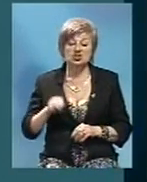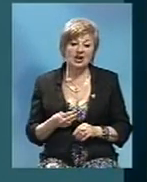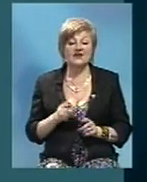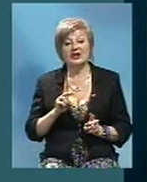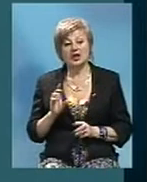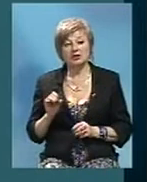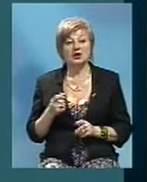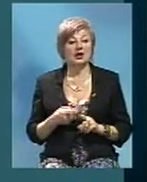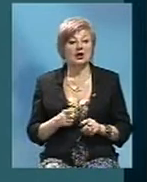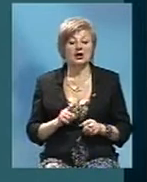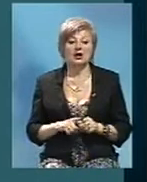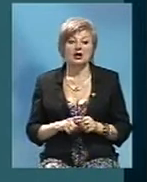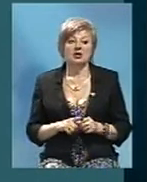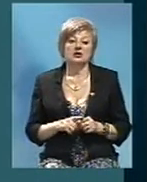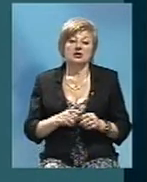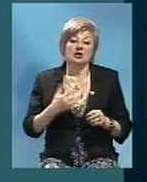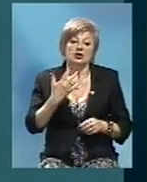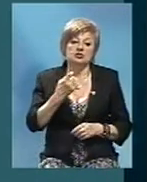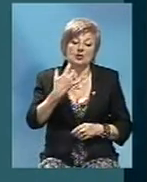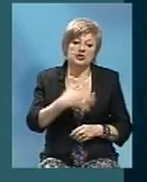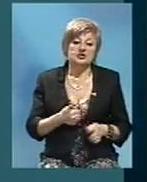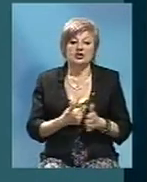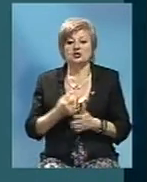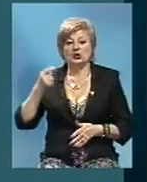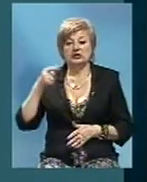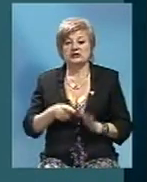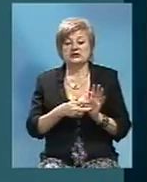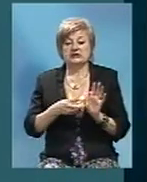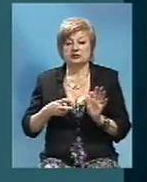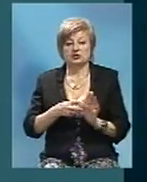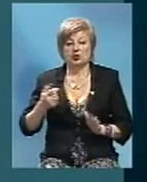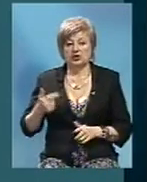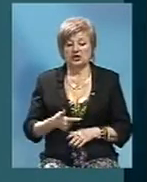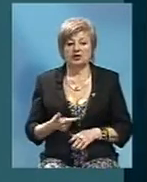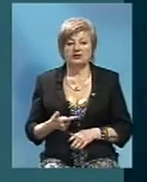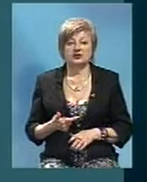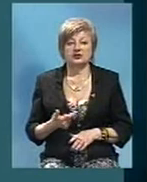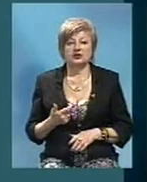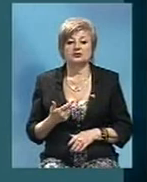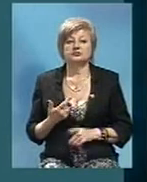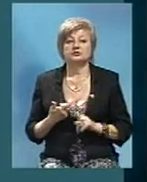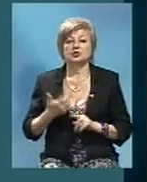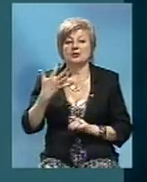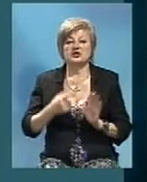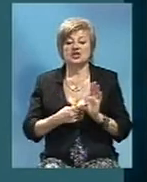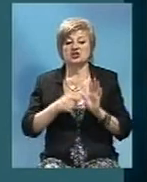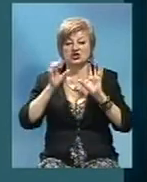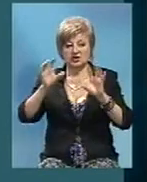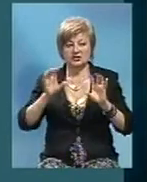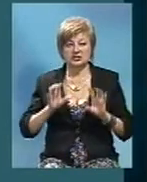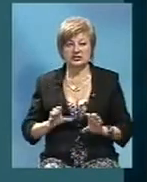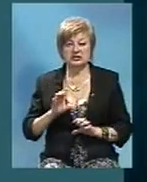штрафи? Штраф від 510 до 1700 гривень, стаття 156 Кодексу України про